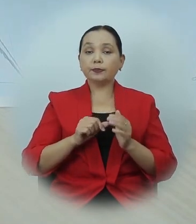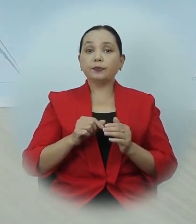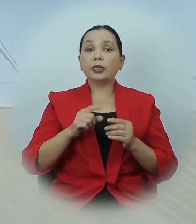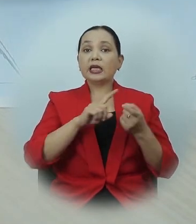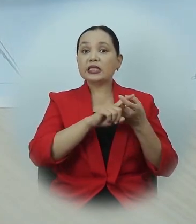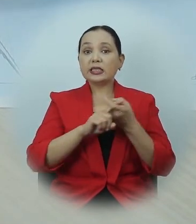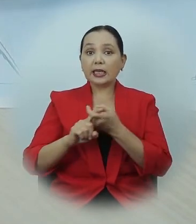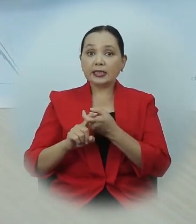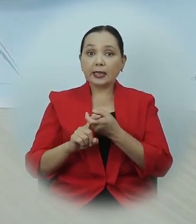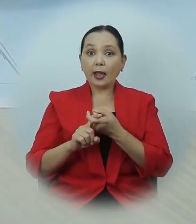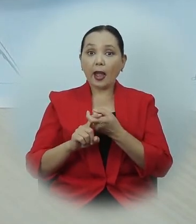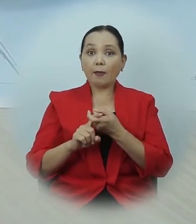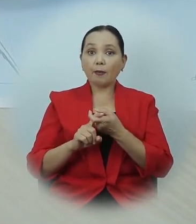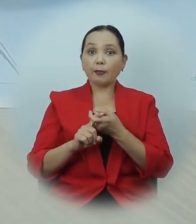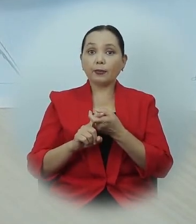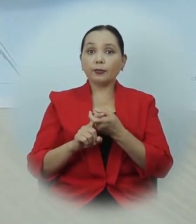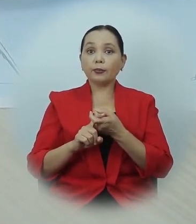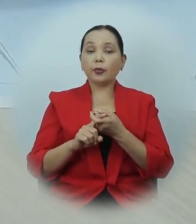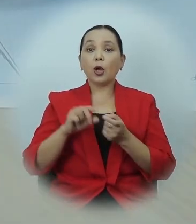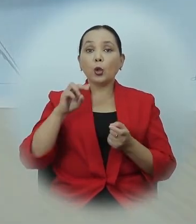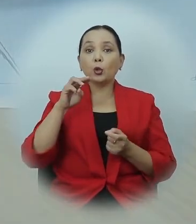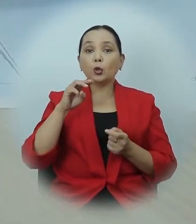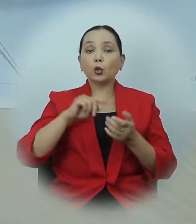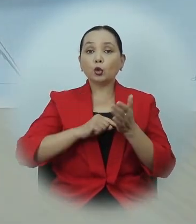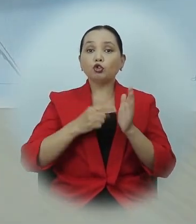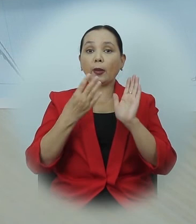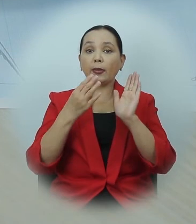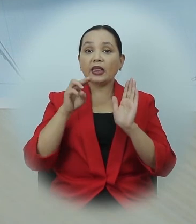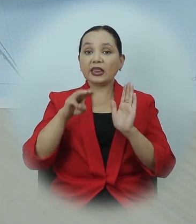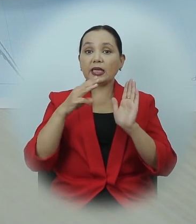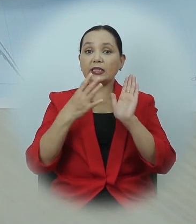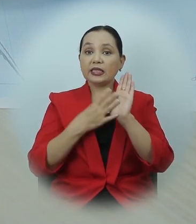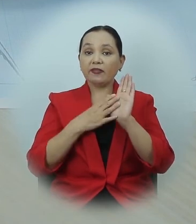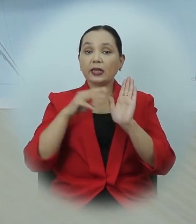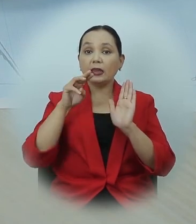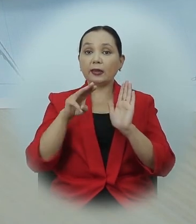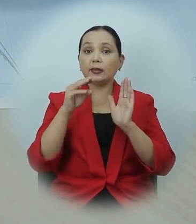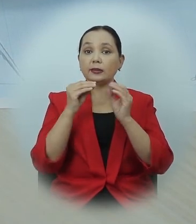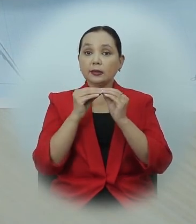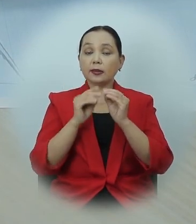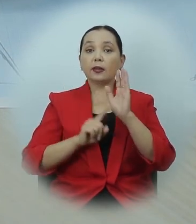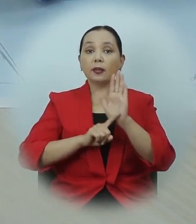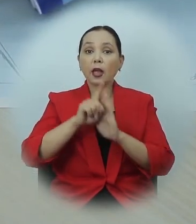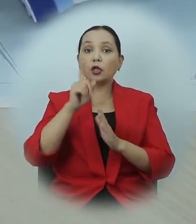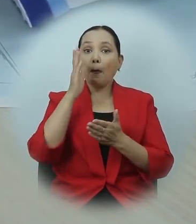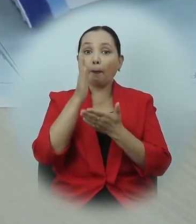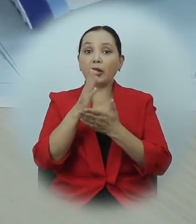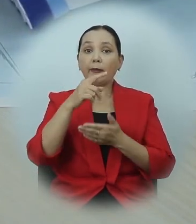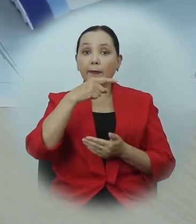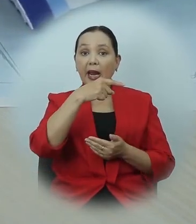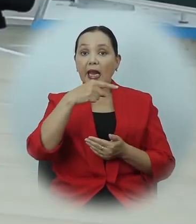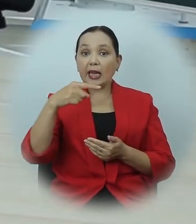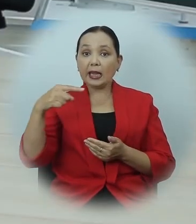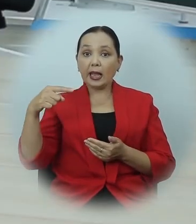B6, соединяем с точками Т9 и Т10 сначала прямыми линиями.